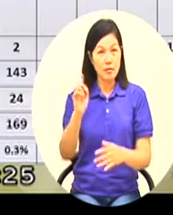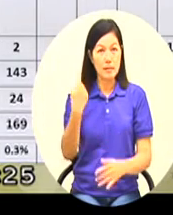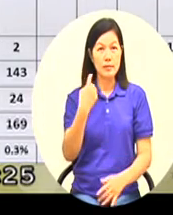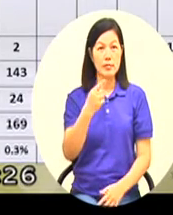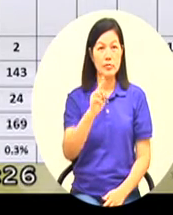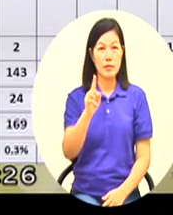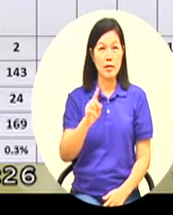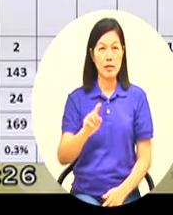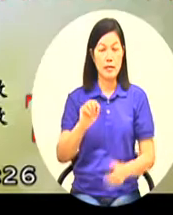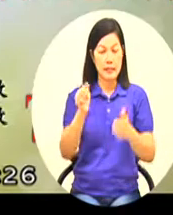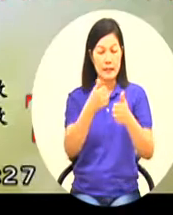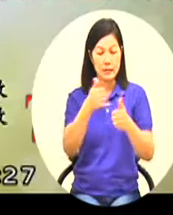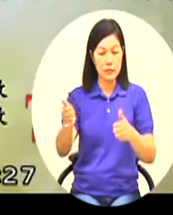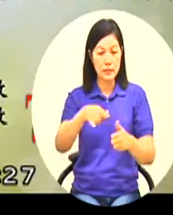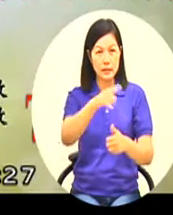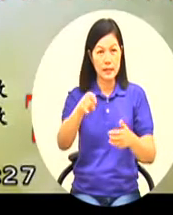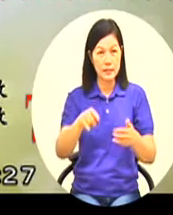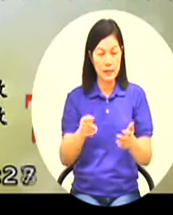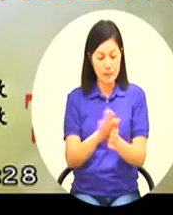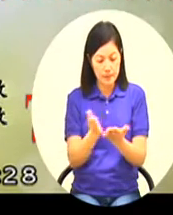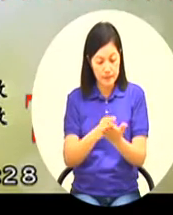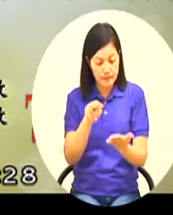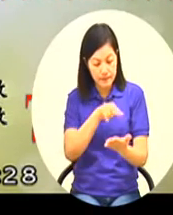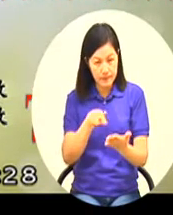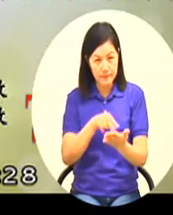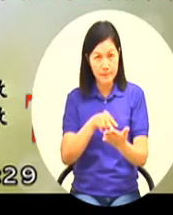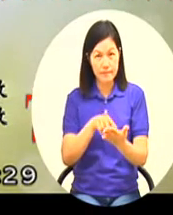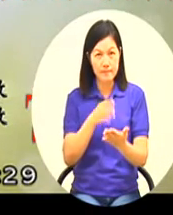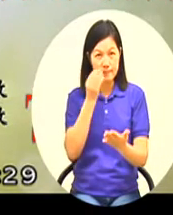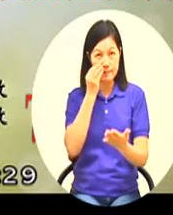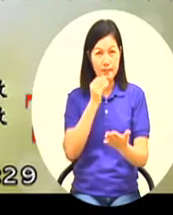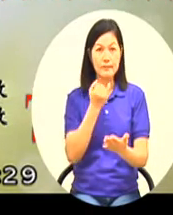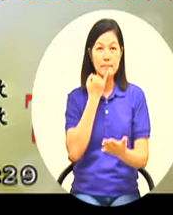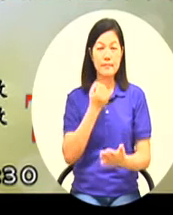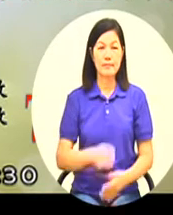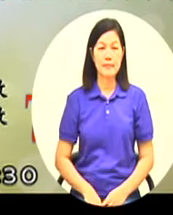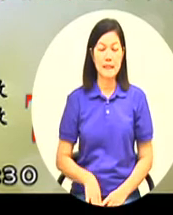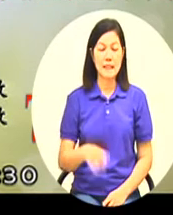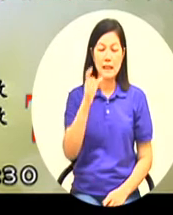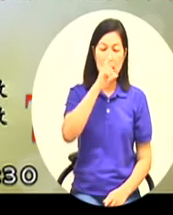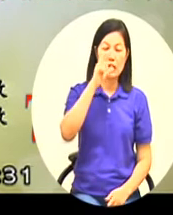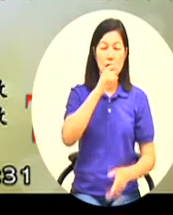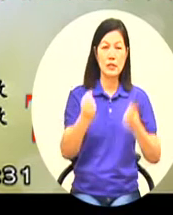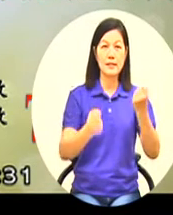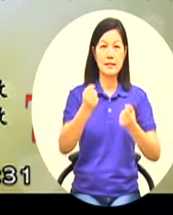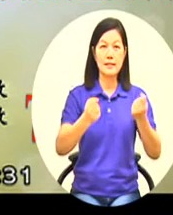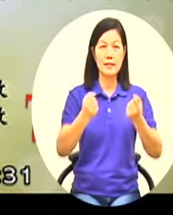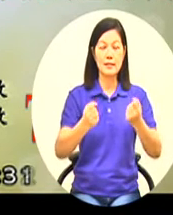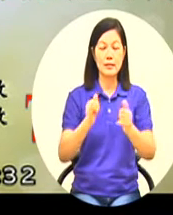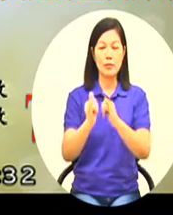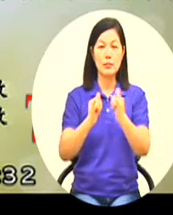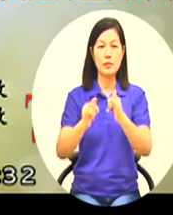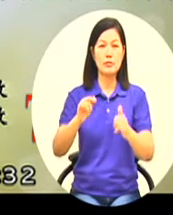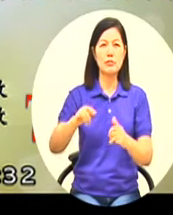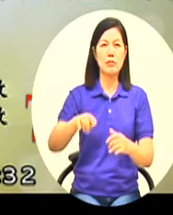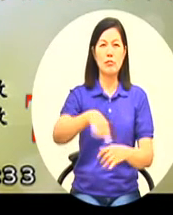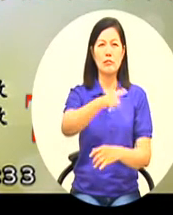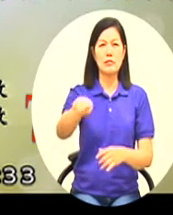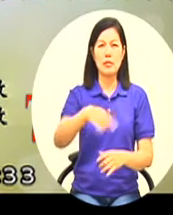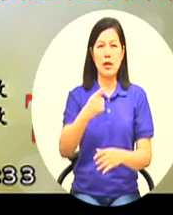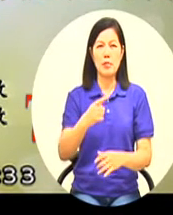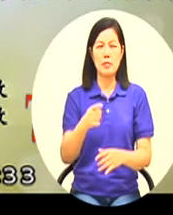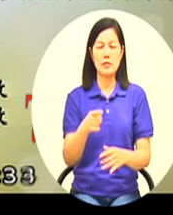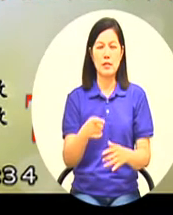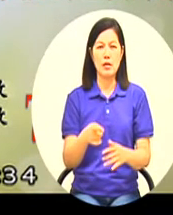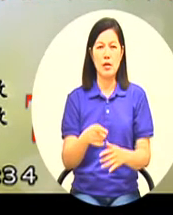个参阅。那特别报告就是酒驾的部分也都是会造成民众生命财产最大的一个危